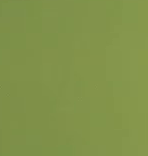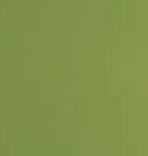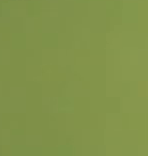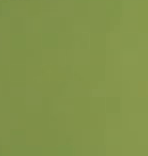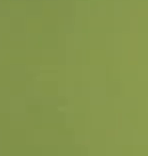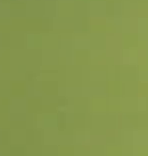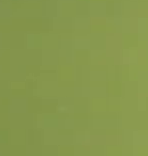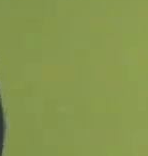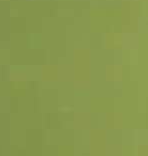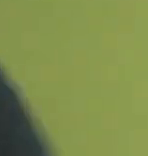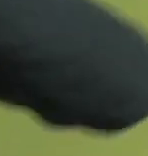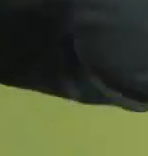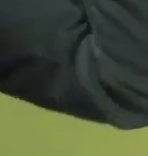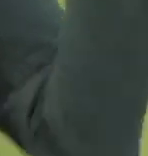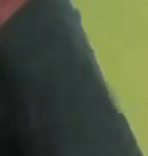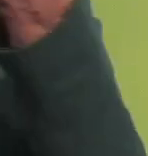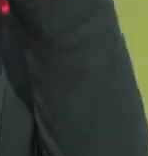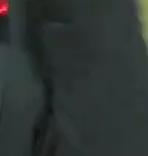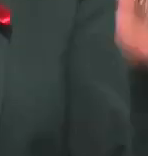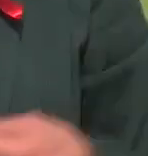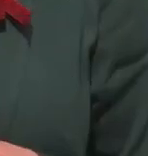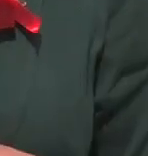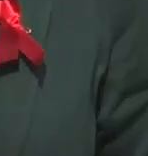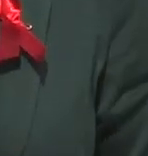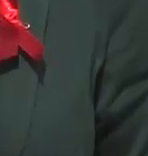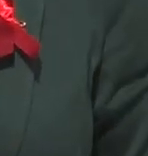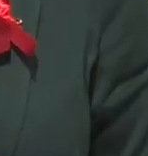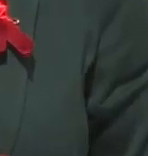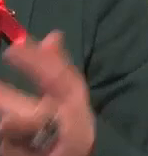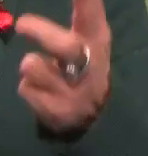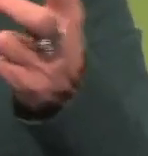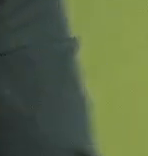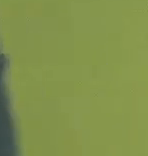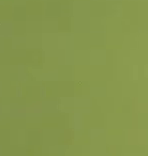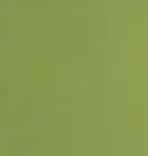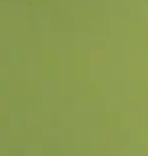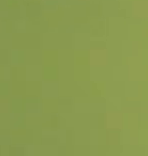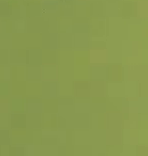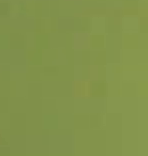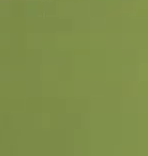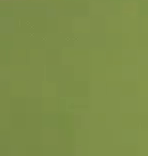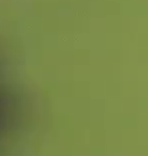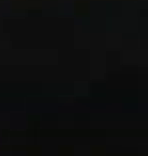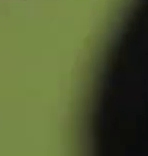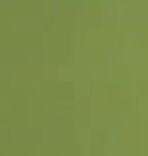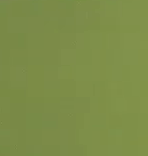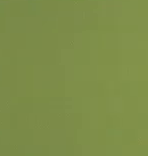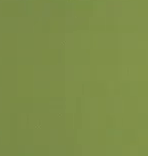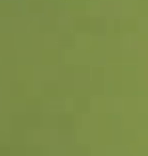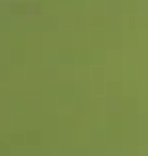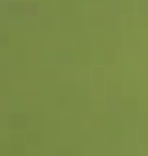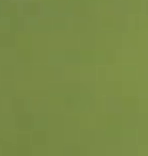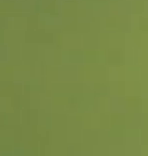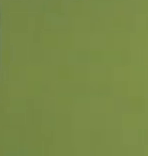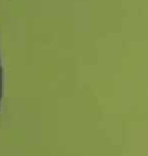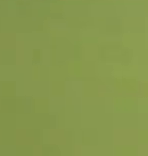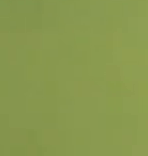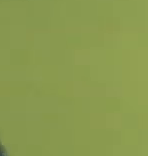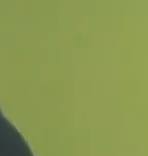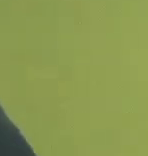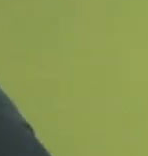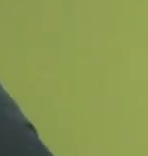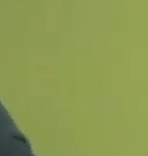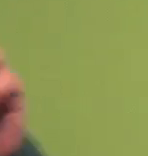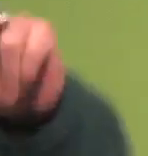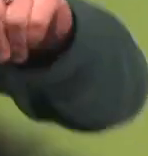Europäischen Gehörlosenverband sowie auch dem Weltverband der Gehörlosen, die auch der Deutsche Gehörlosenbund, da möchte